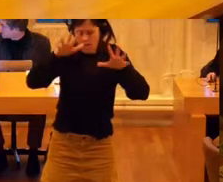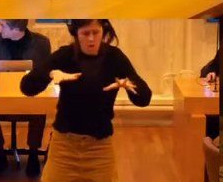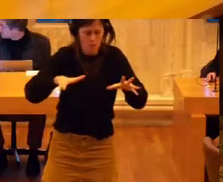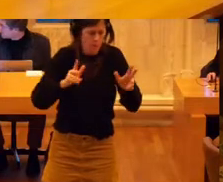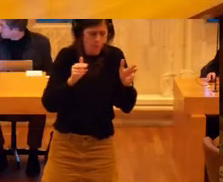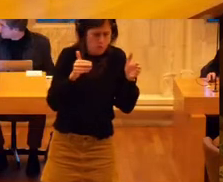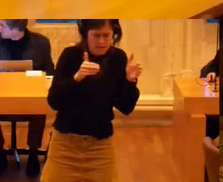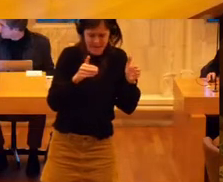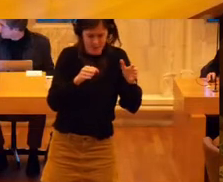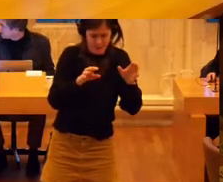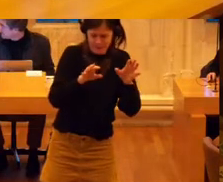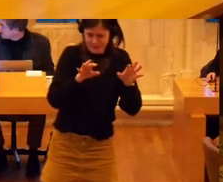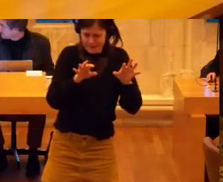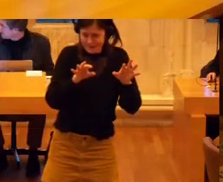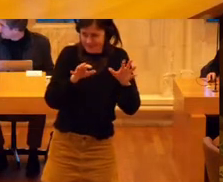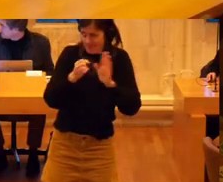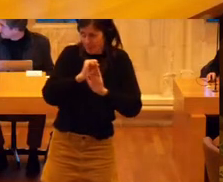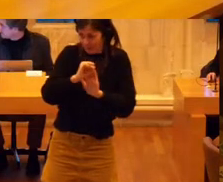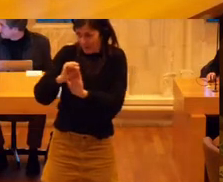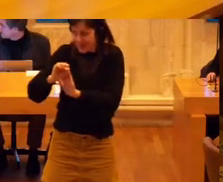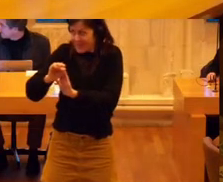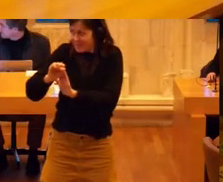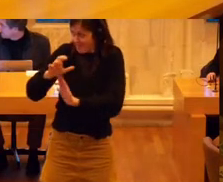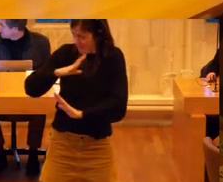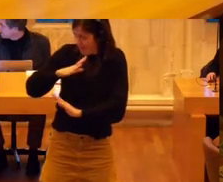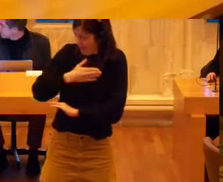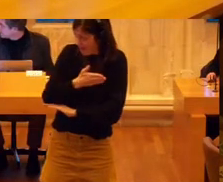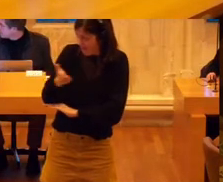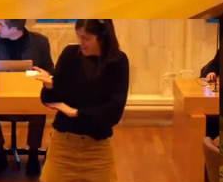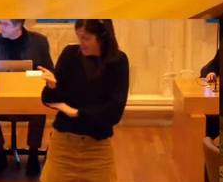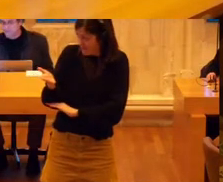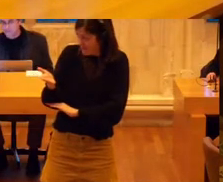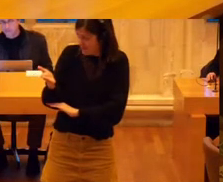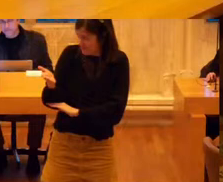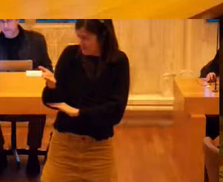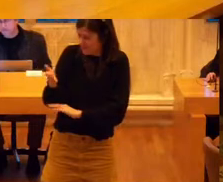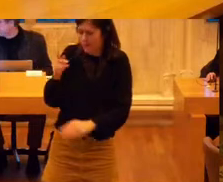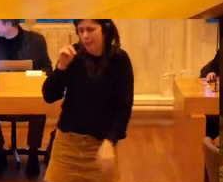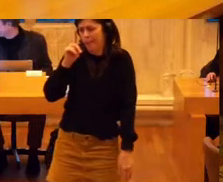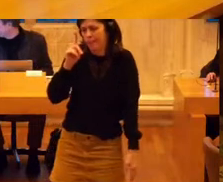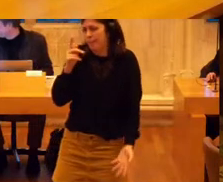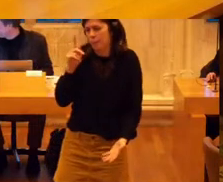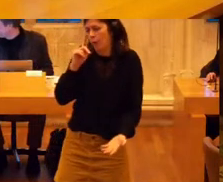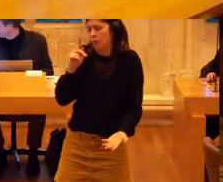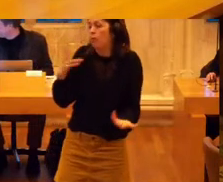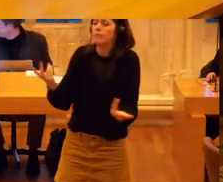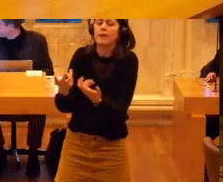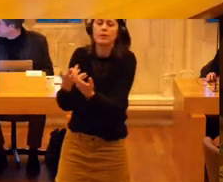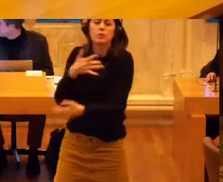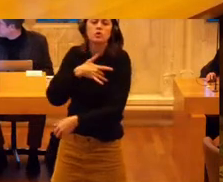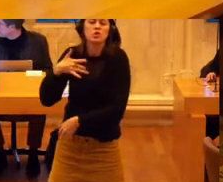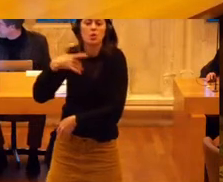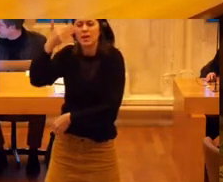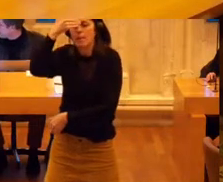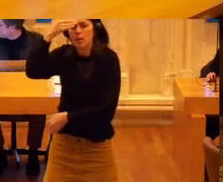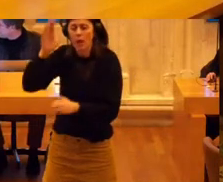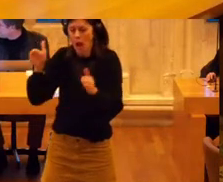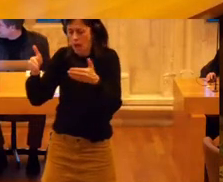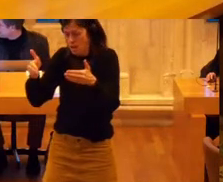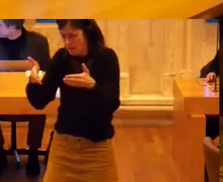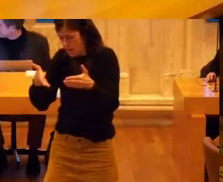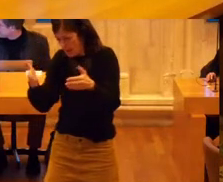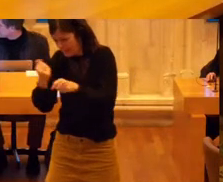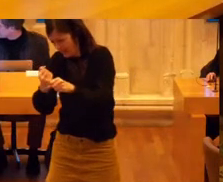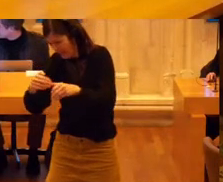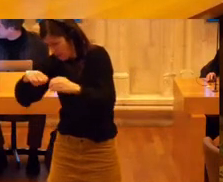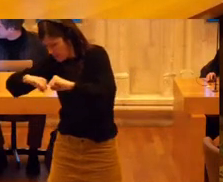Est-ce qu'il y a des priorisations dans ces domaines-là? Parce qu'on sait bien qu'en santé mentale, par exemple, ben, la tâche est vaste.